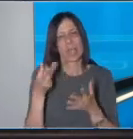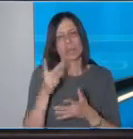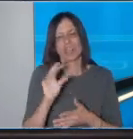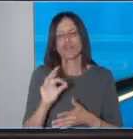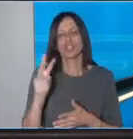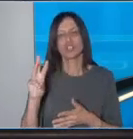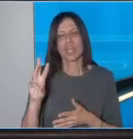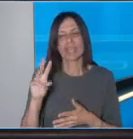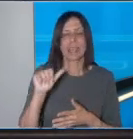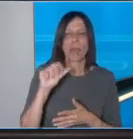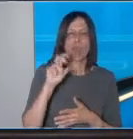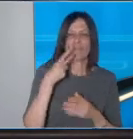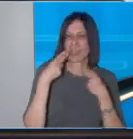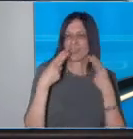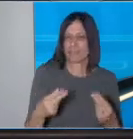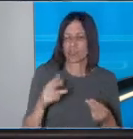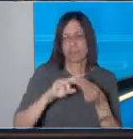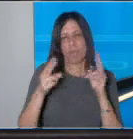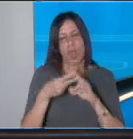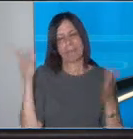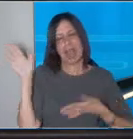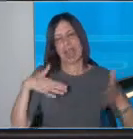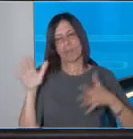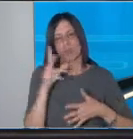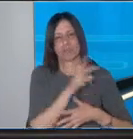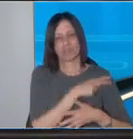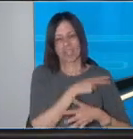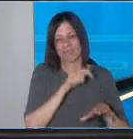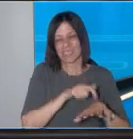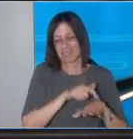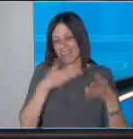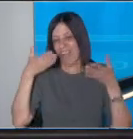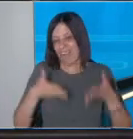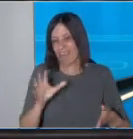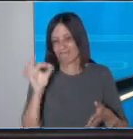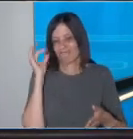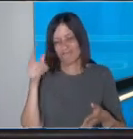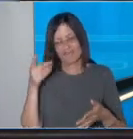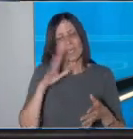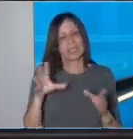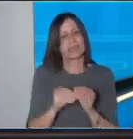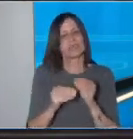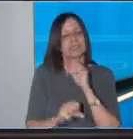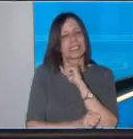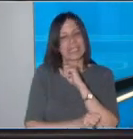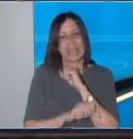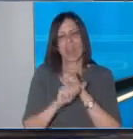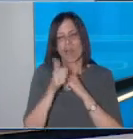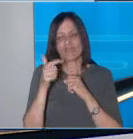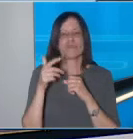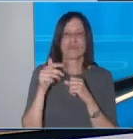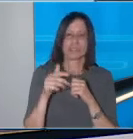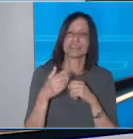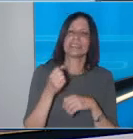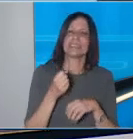אקלה והתגובות בעולם לאלימות המשטרתית במהלך הלווייתה, עם סגן אלוף מחמוד חיר, סגן